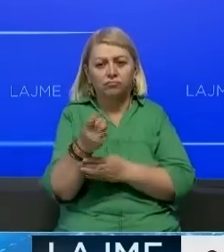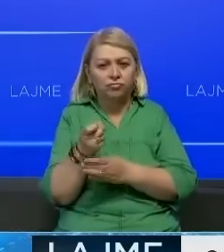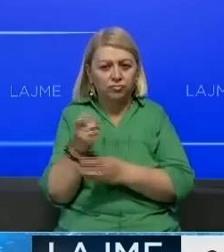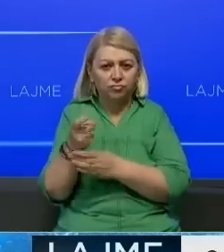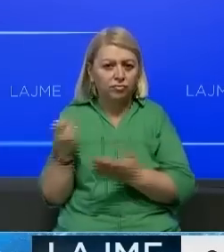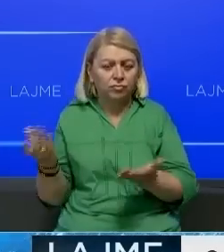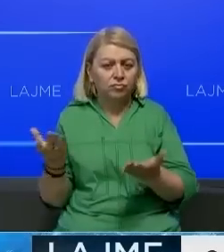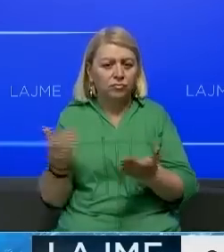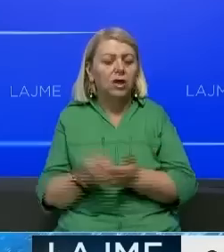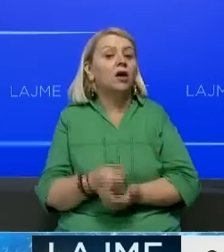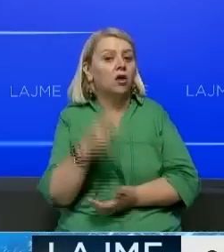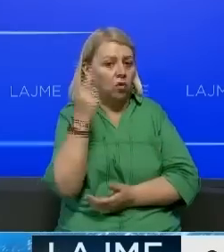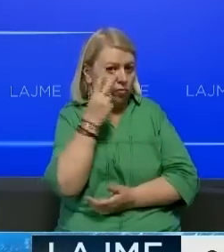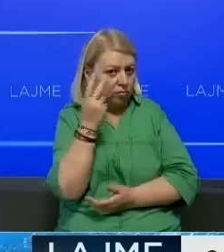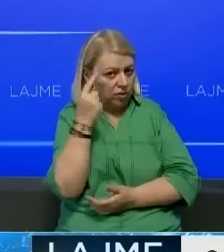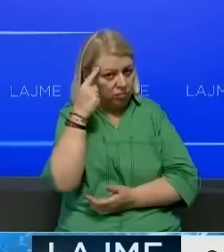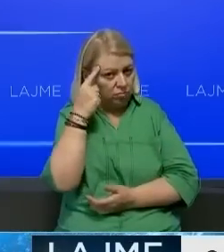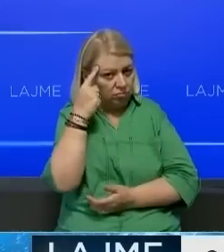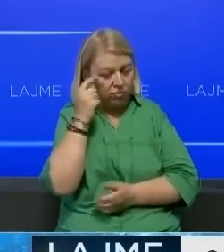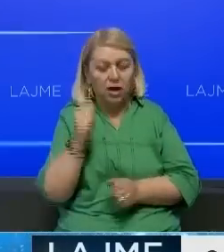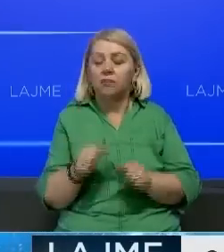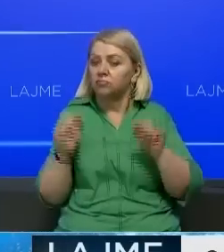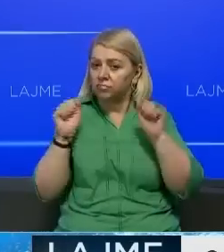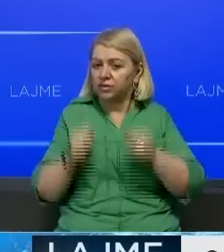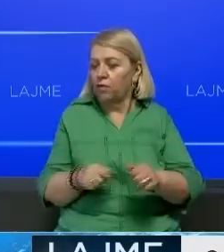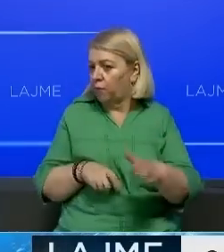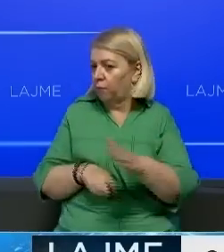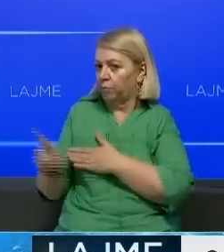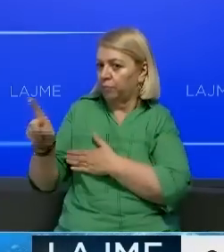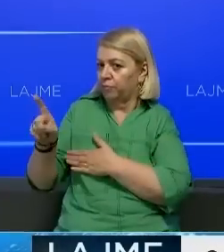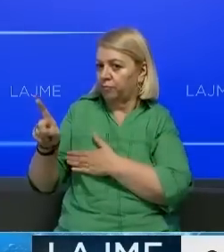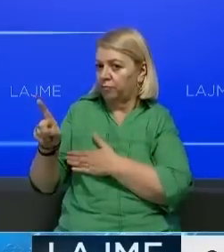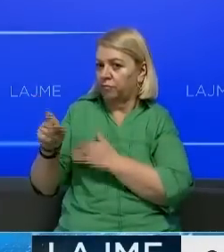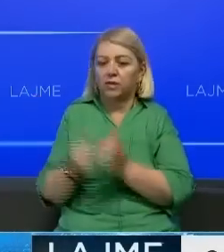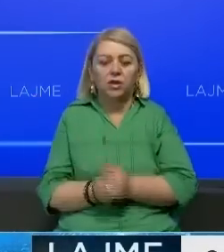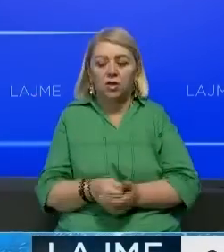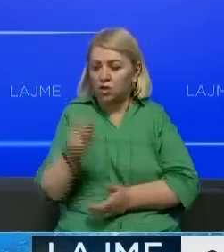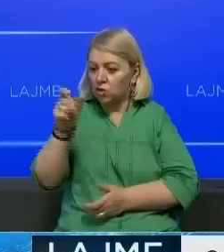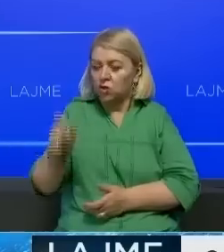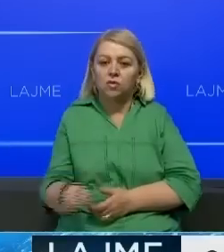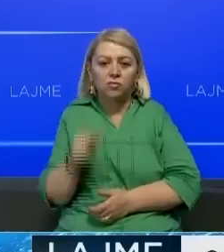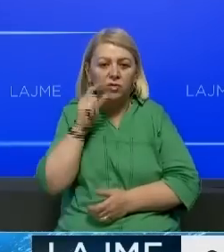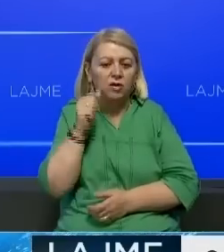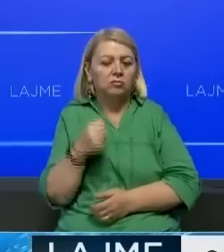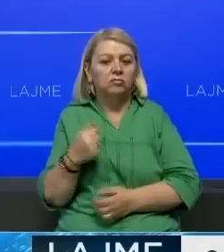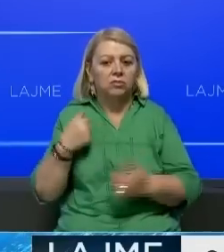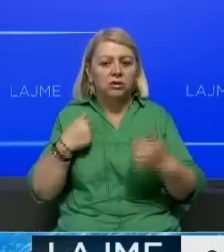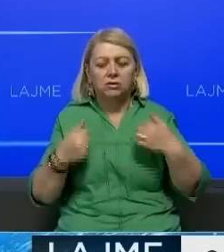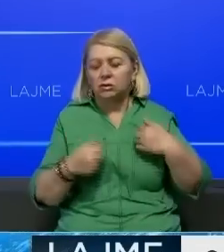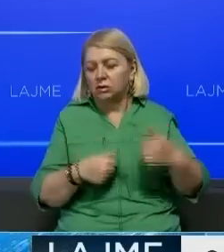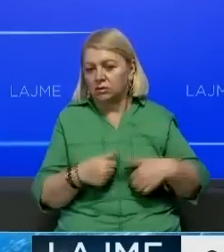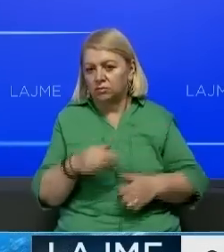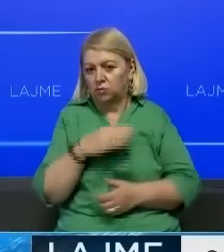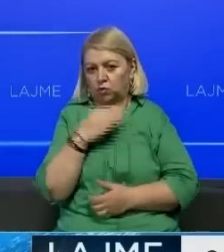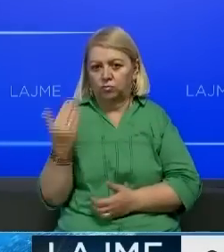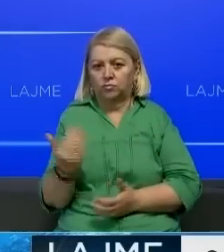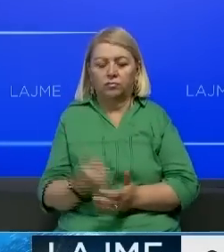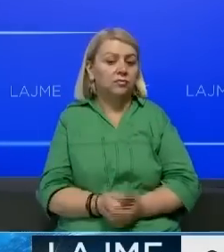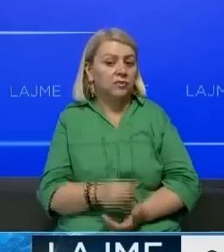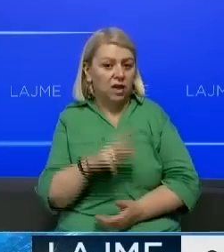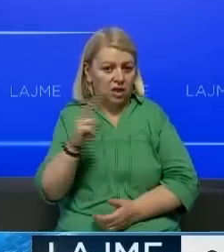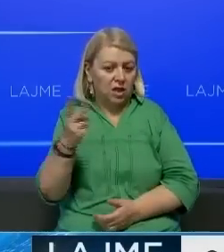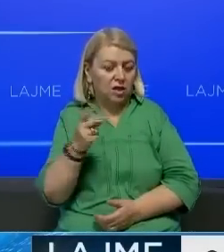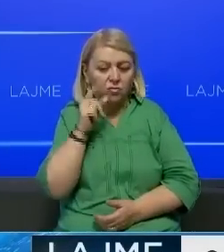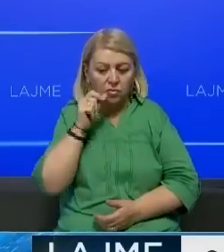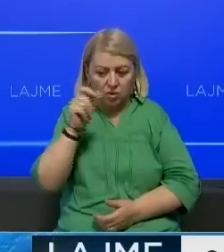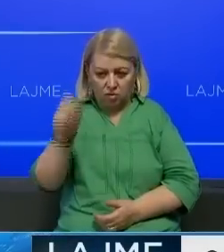tij. Kur kuptova se ishte serioze vrapova, në dysheme ishte një burr i buluar me gjak dhe i palëvizshëm, tha ajo. Një tjetër burr